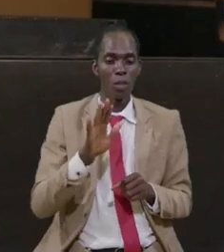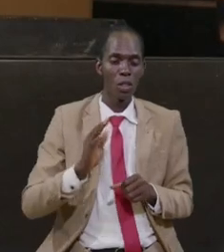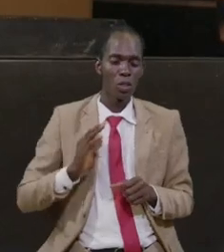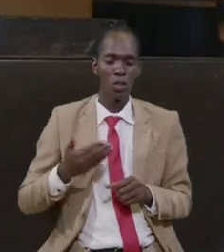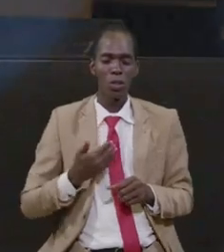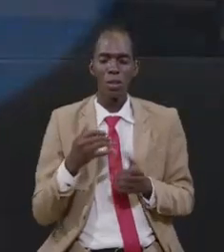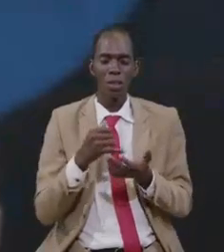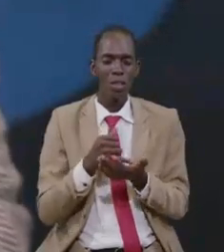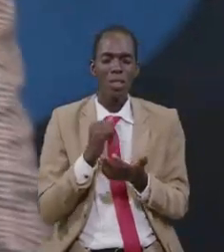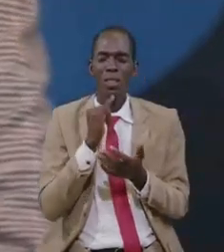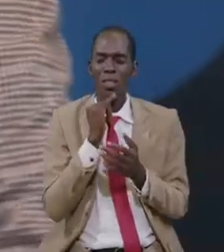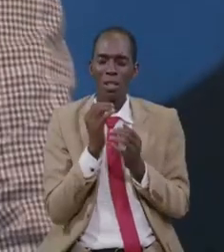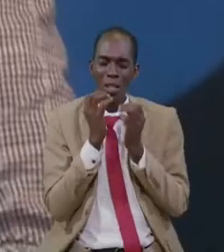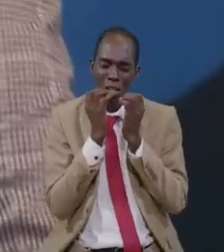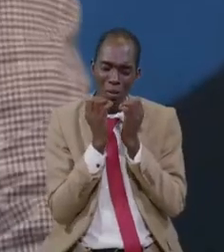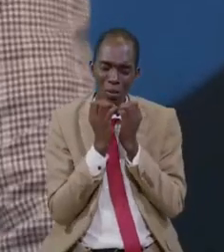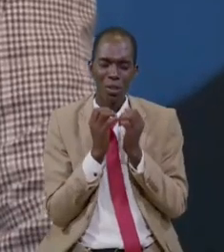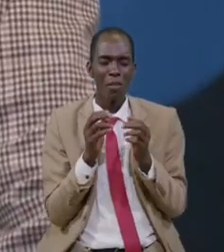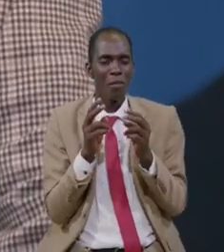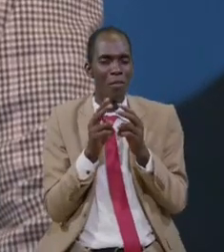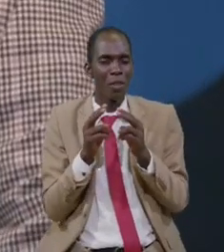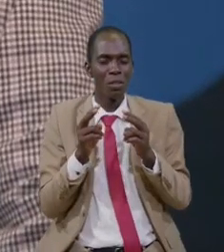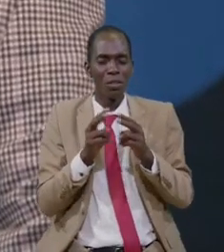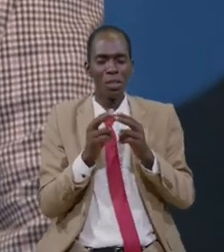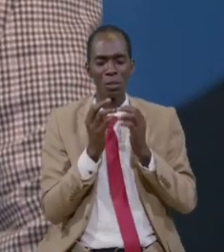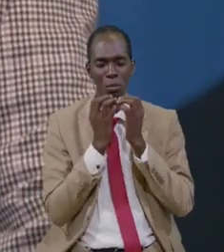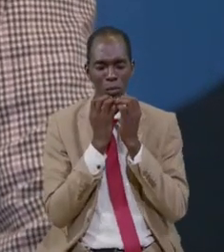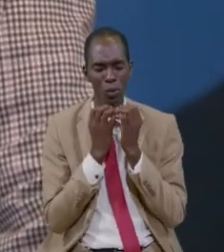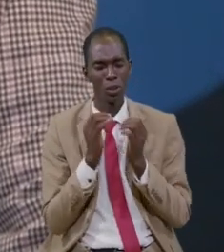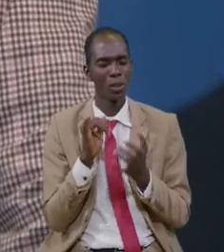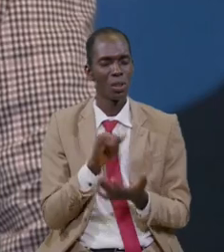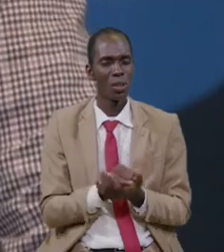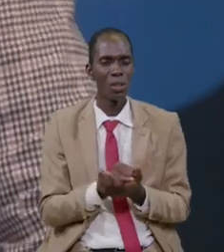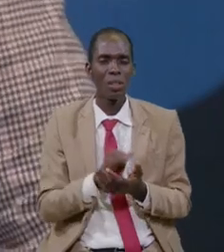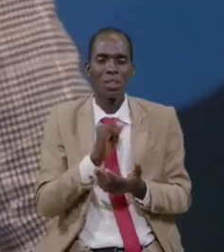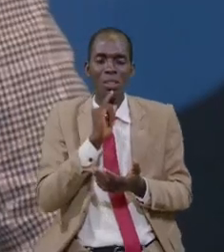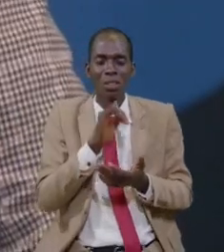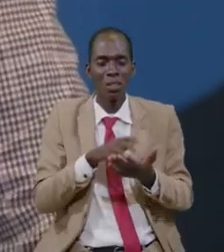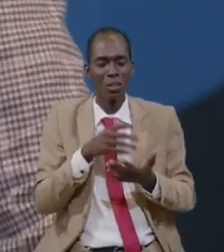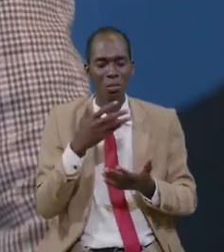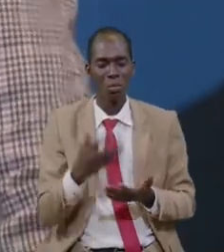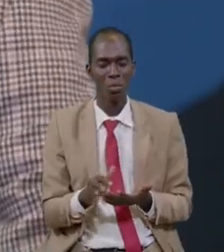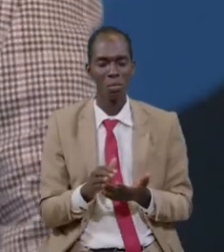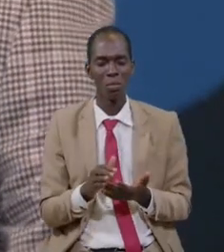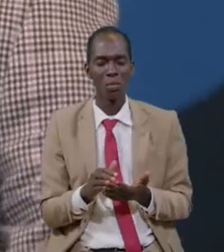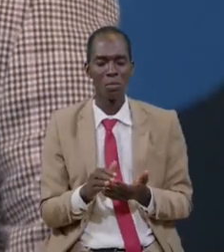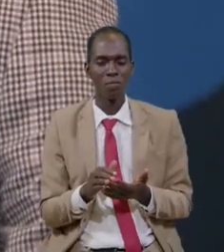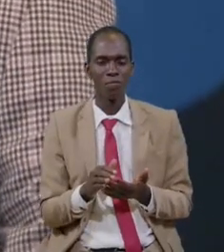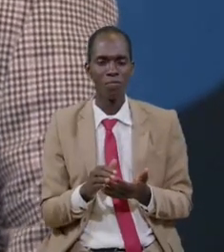cher, si précis, cher, inestimable, précieux,